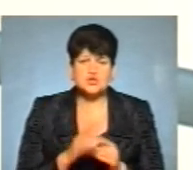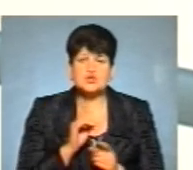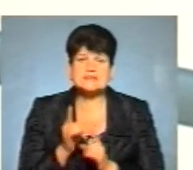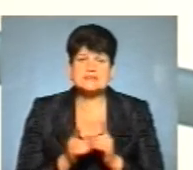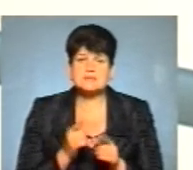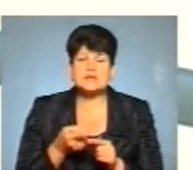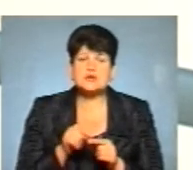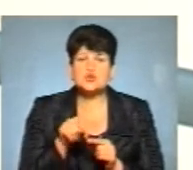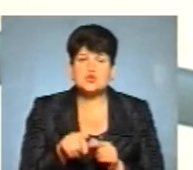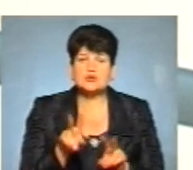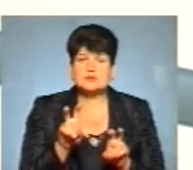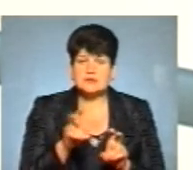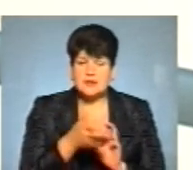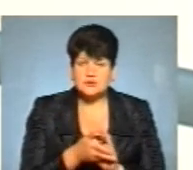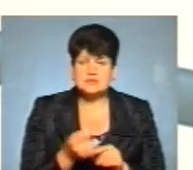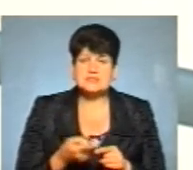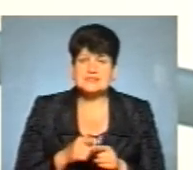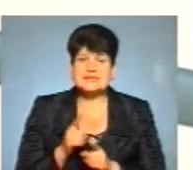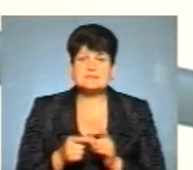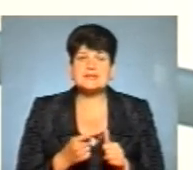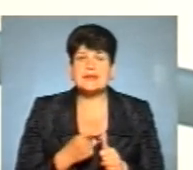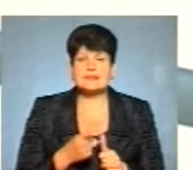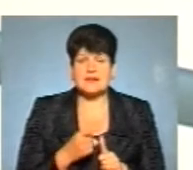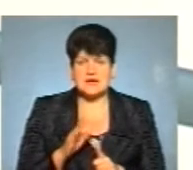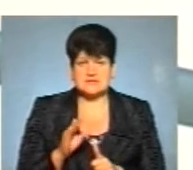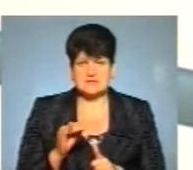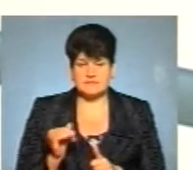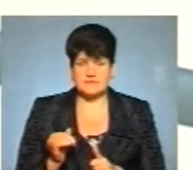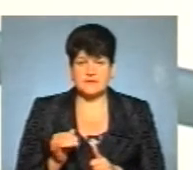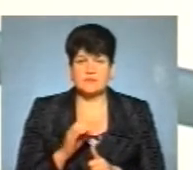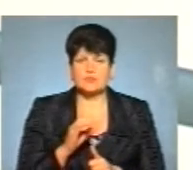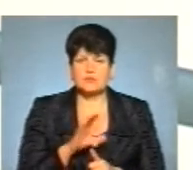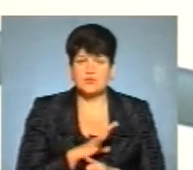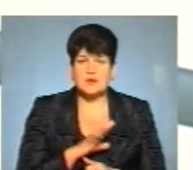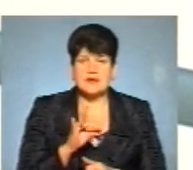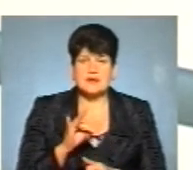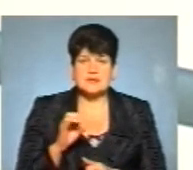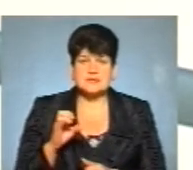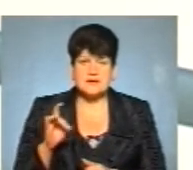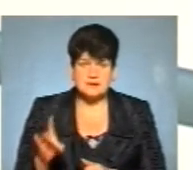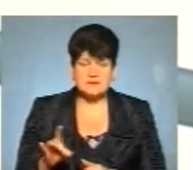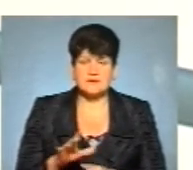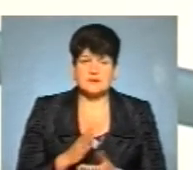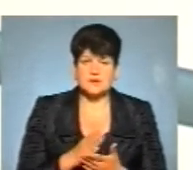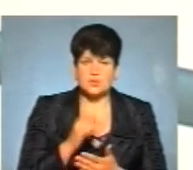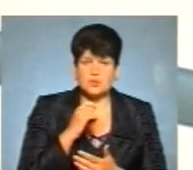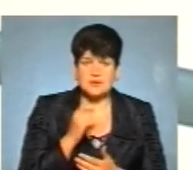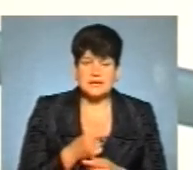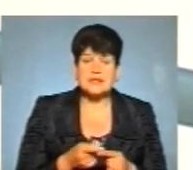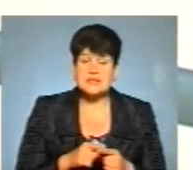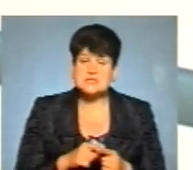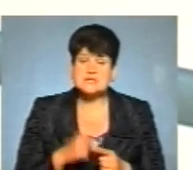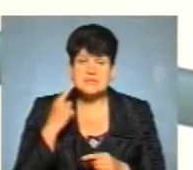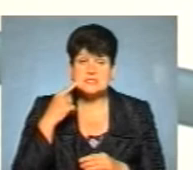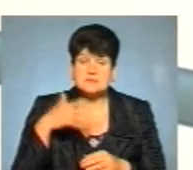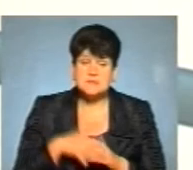цього статусу – це зміна назви. Так? Була УРСР, стала Україна. А це насправді зміна мала би бути свідомості. І